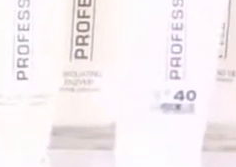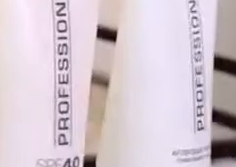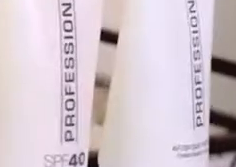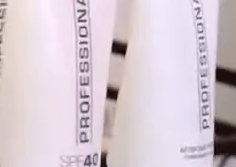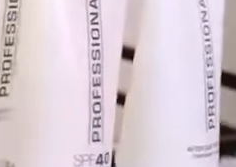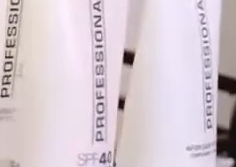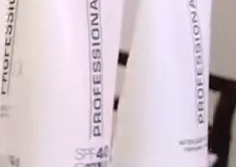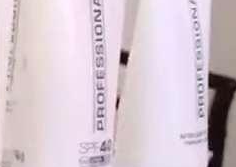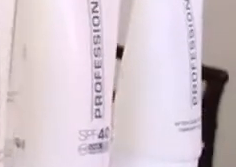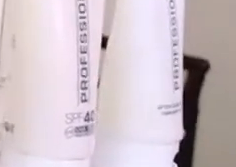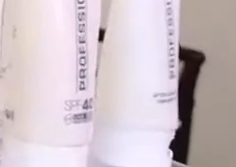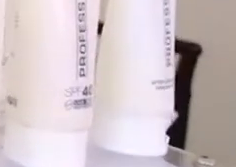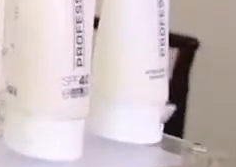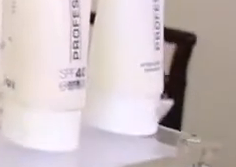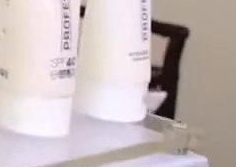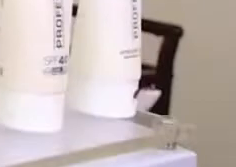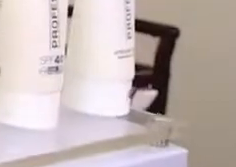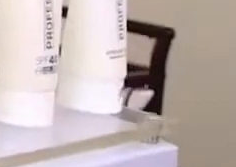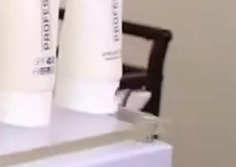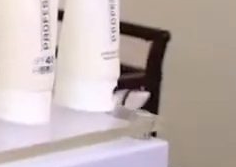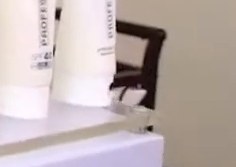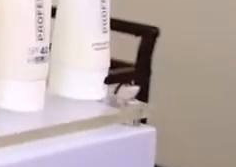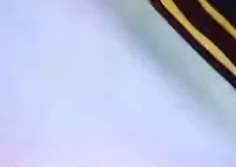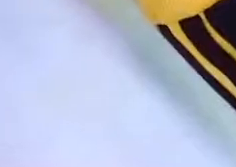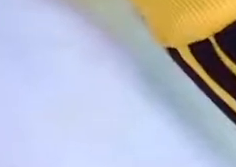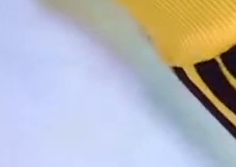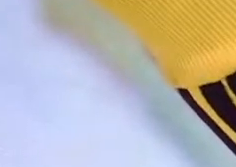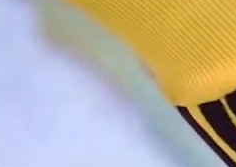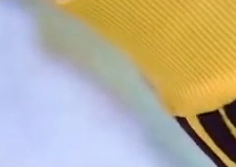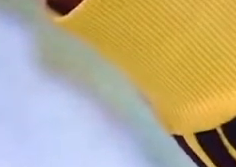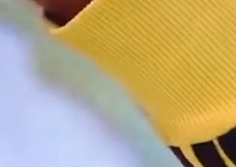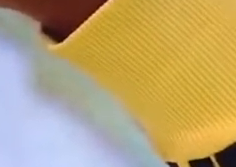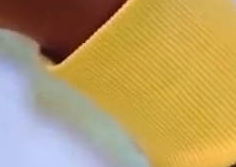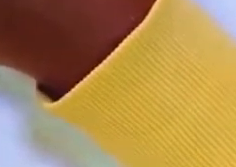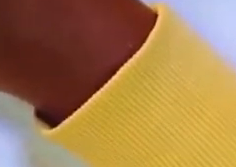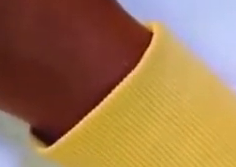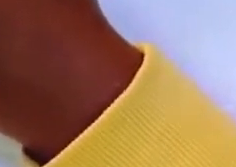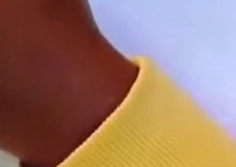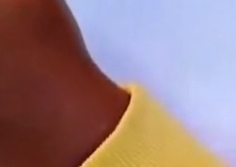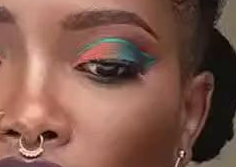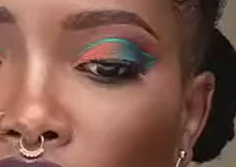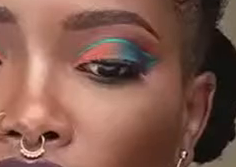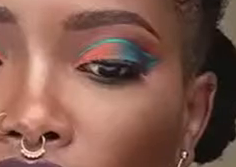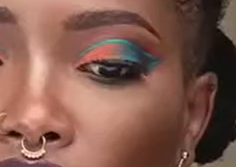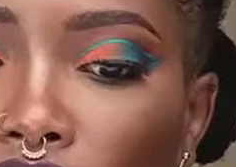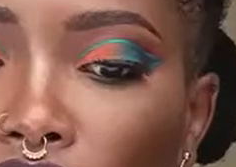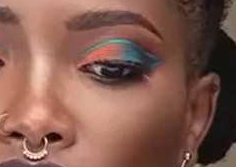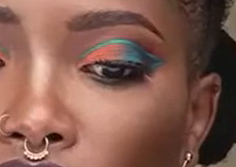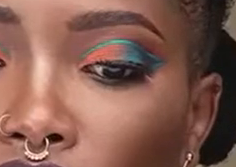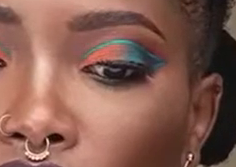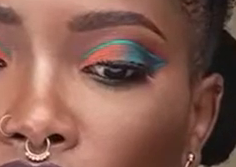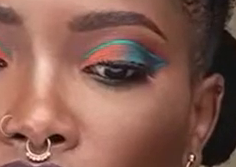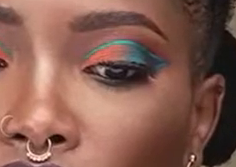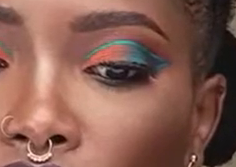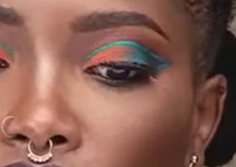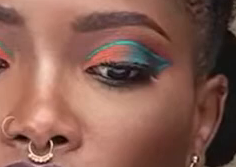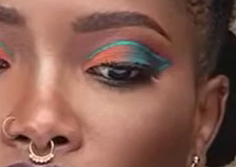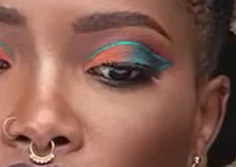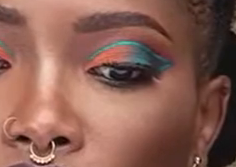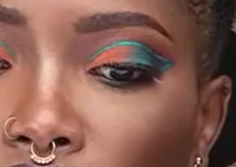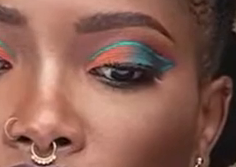the world while standing a chance to work for our partners. For more information, call us on